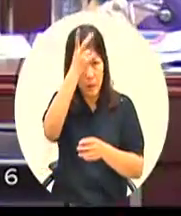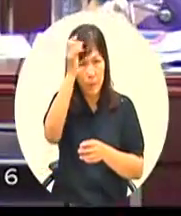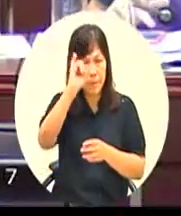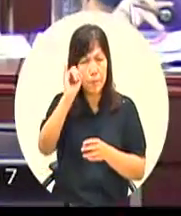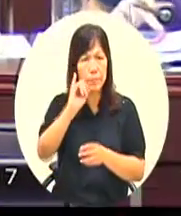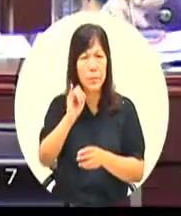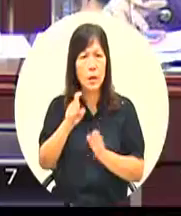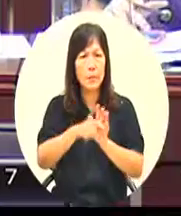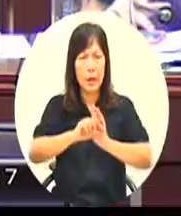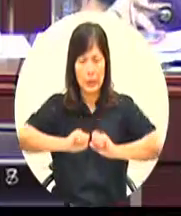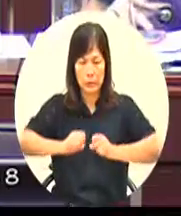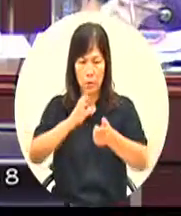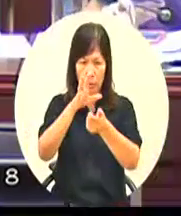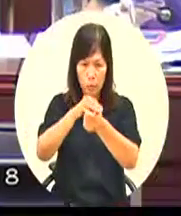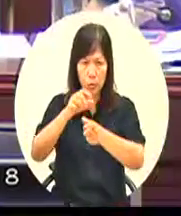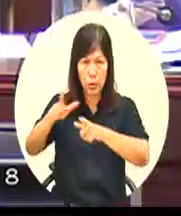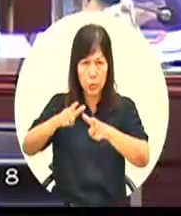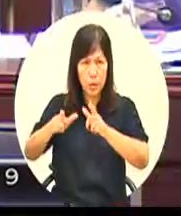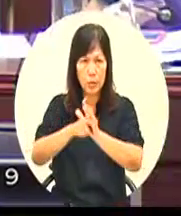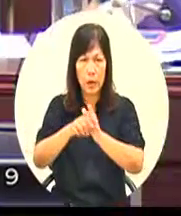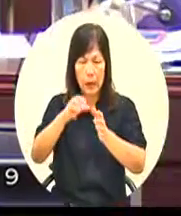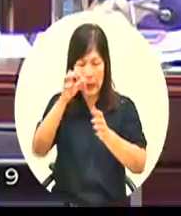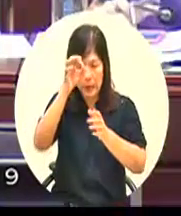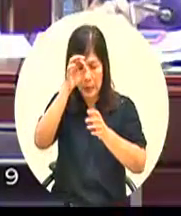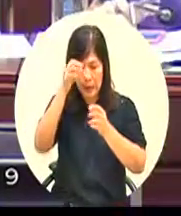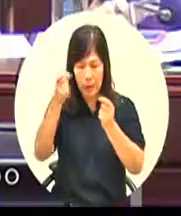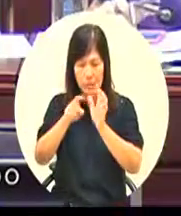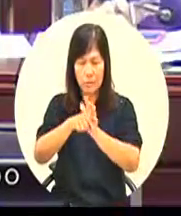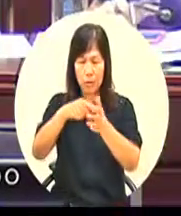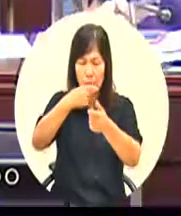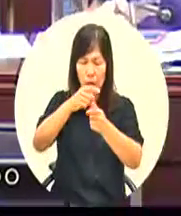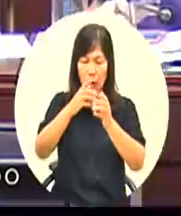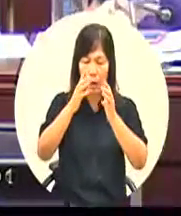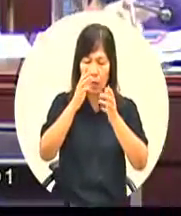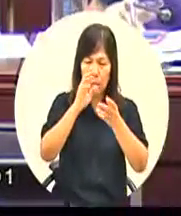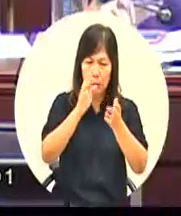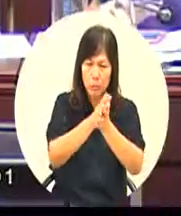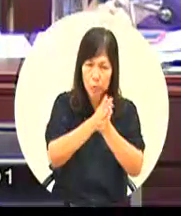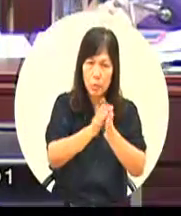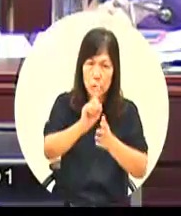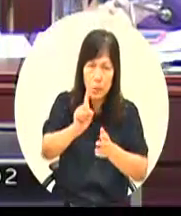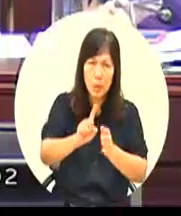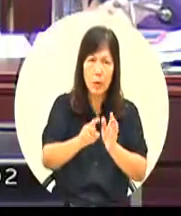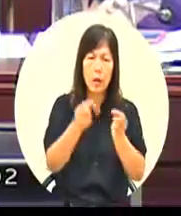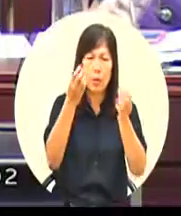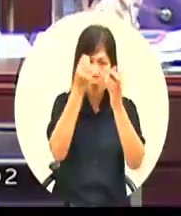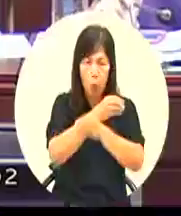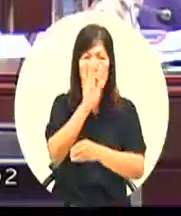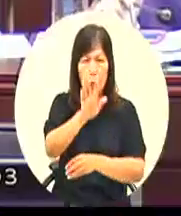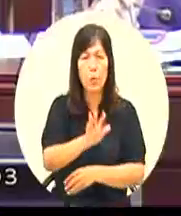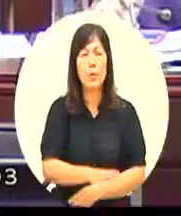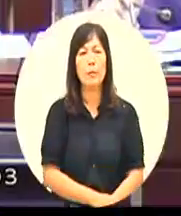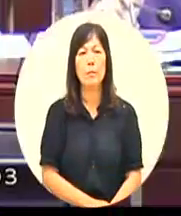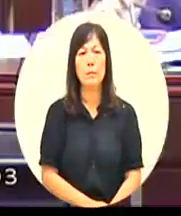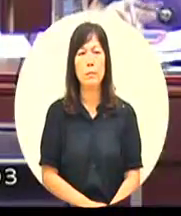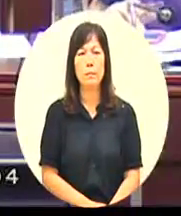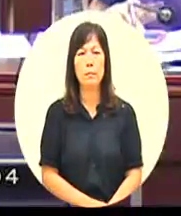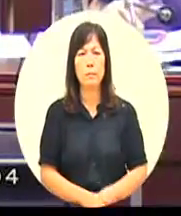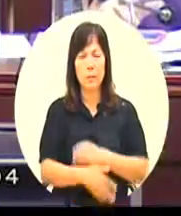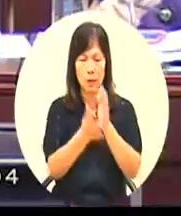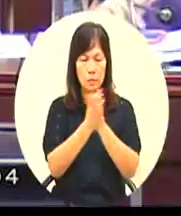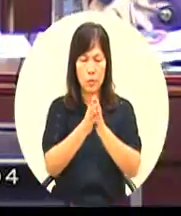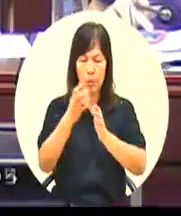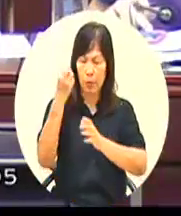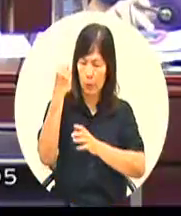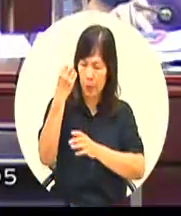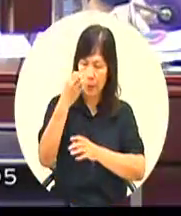个健康学员看作只是教正确洗手，可能是有很大的误解哦。其实所有的这些创新